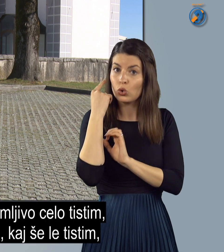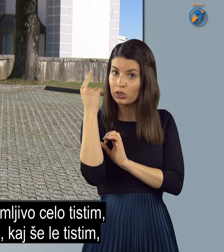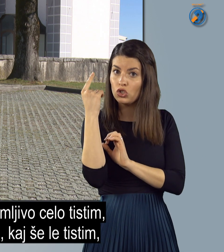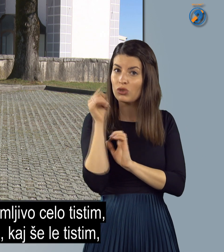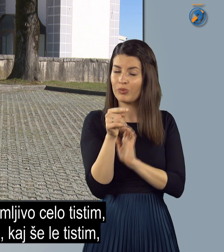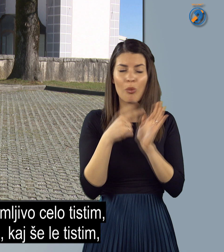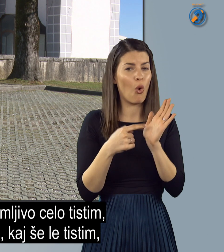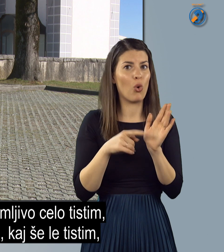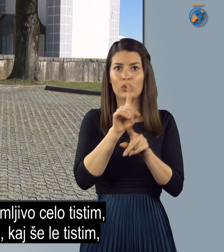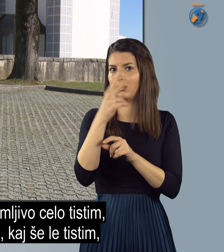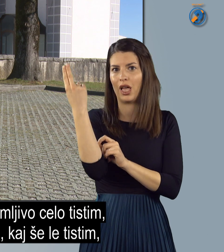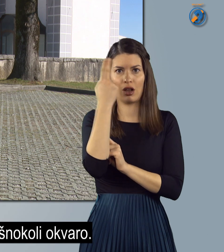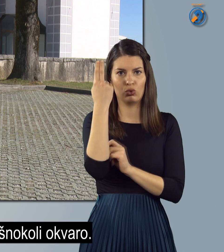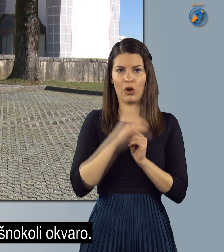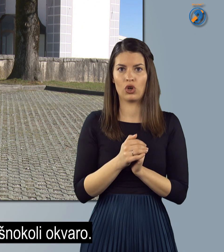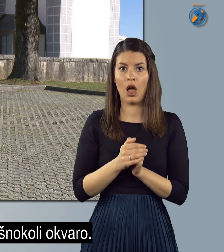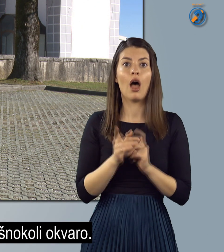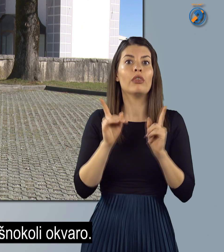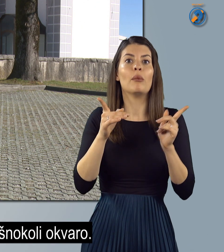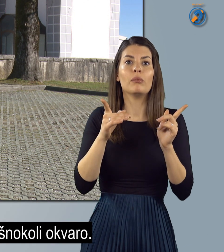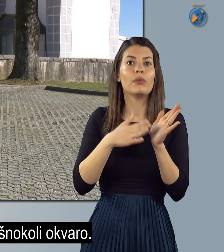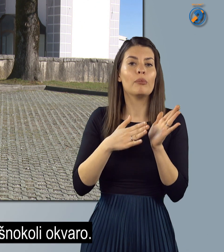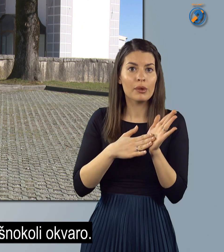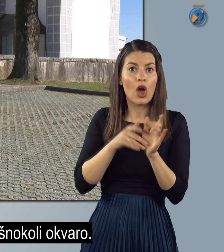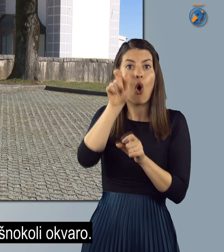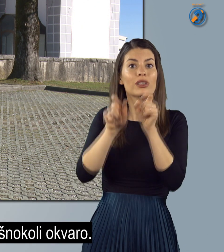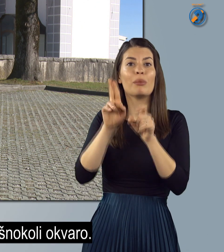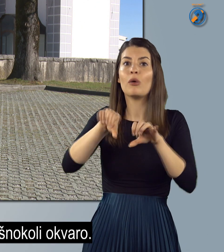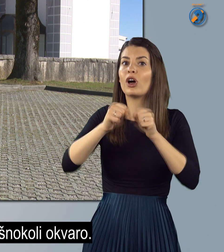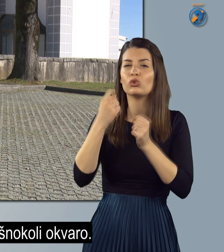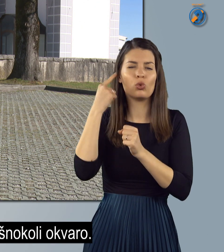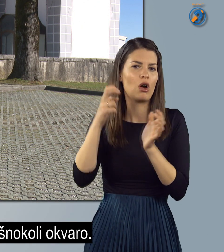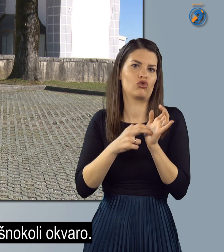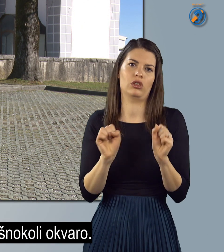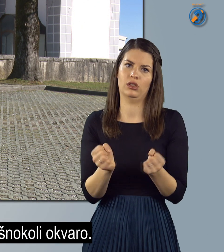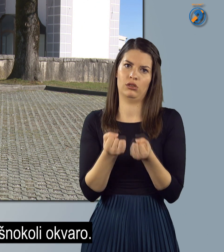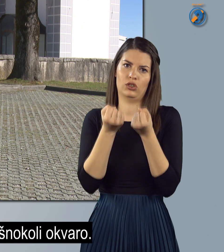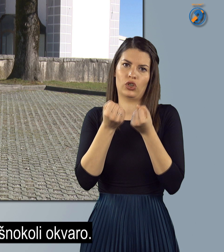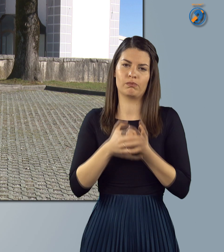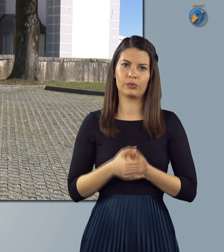slišijo. Pogosto je nerazumljivo tistim, ki dobro slišijo, kaj šele tistim, ki imajo kakršnokoli okvaro.